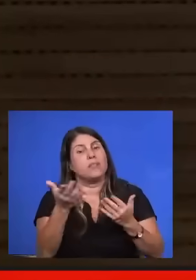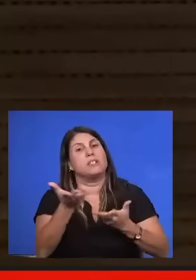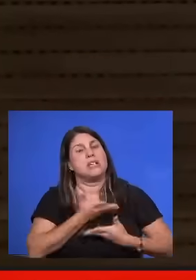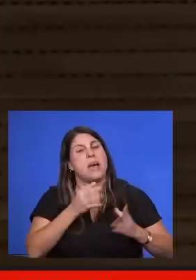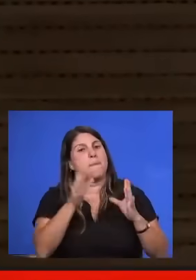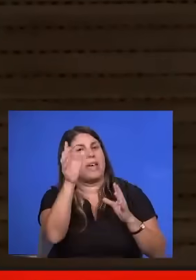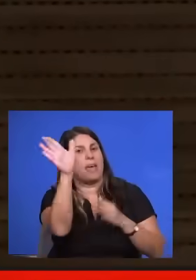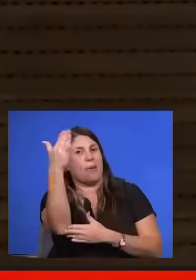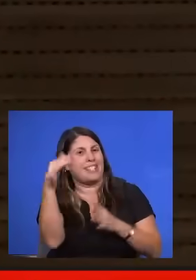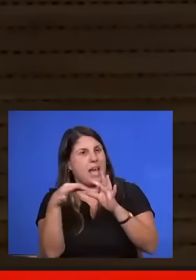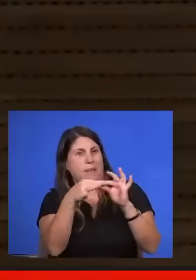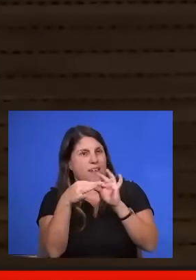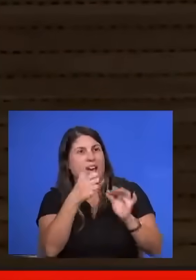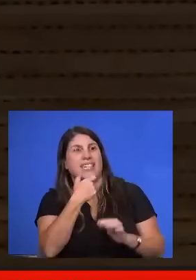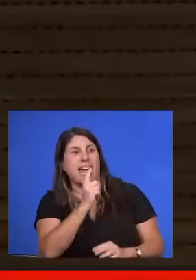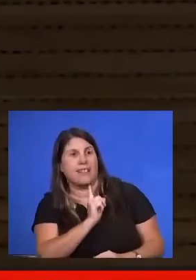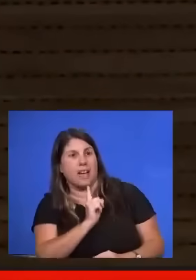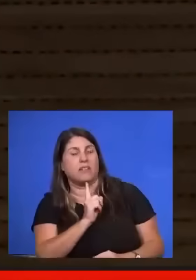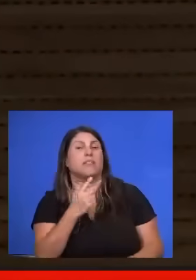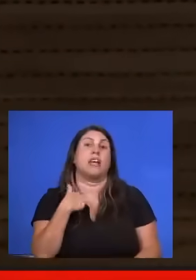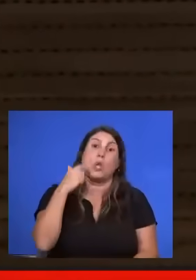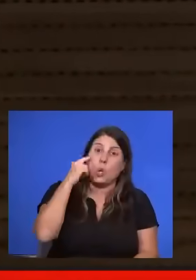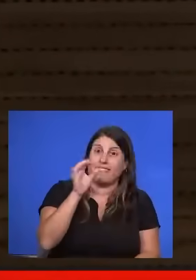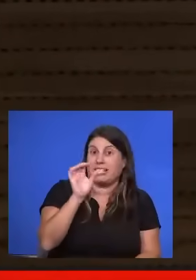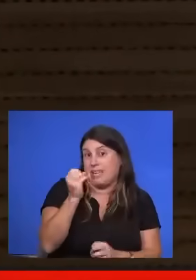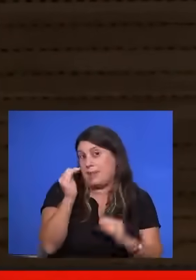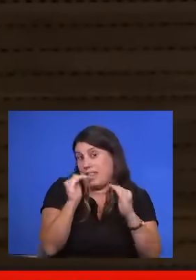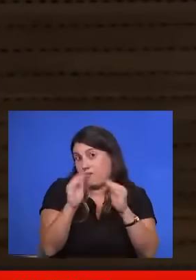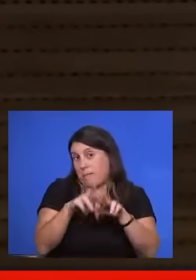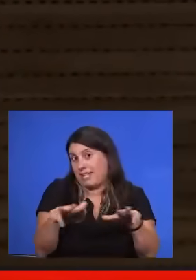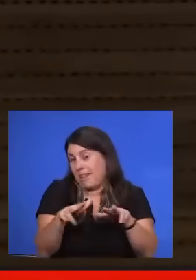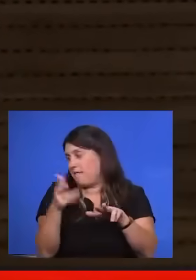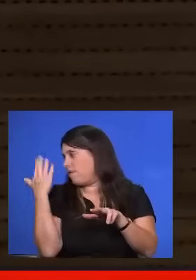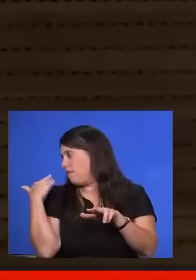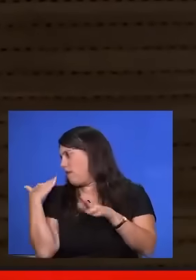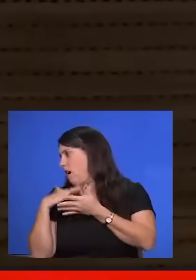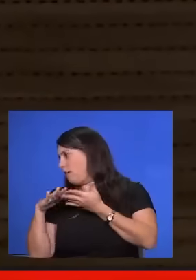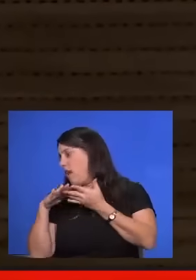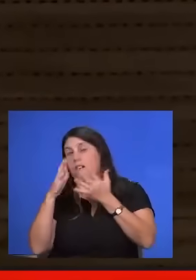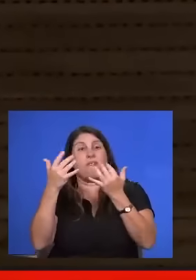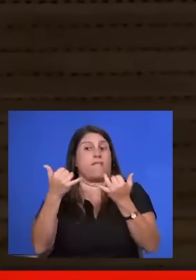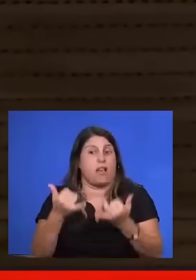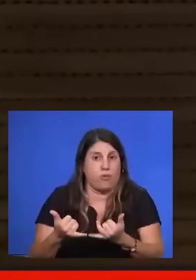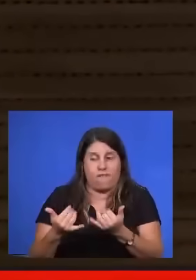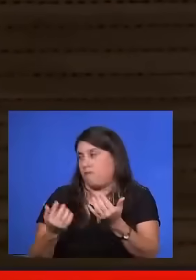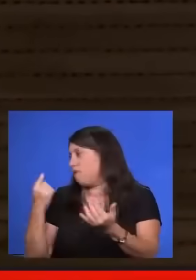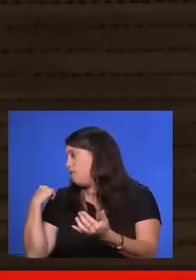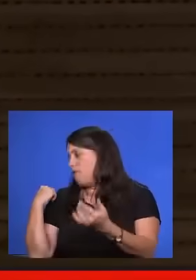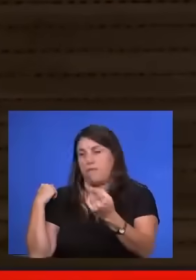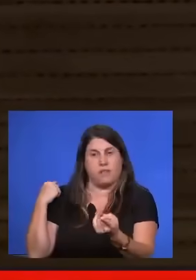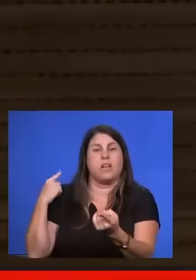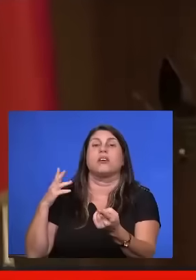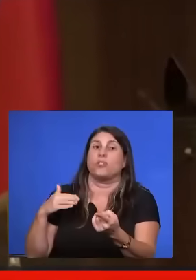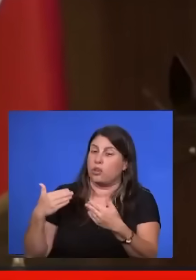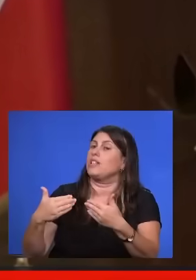that if we compare where we started and where we are right now, there is some progress and some breakthrough, and we will